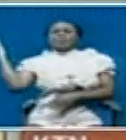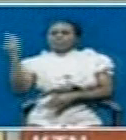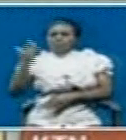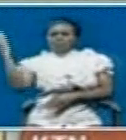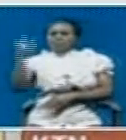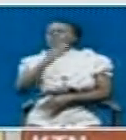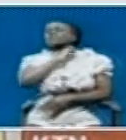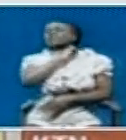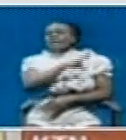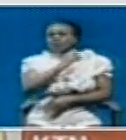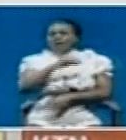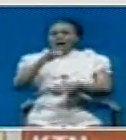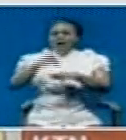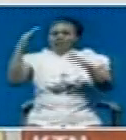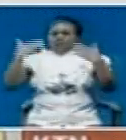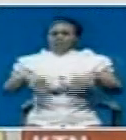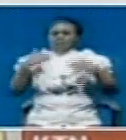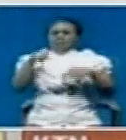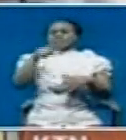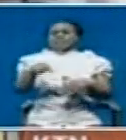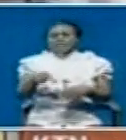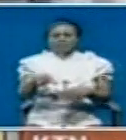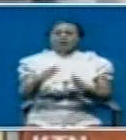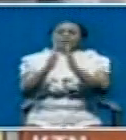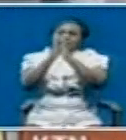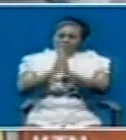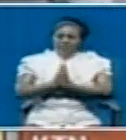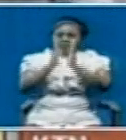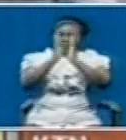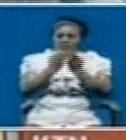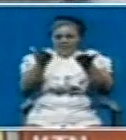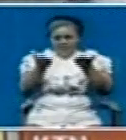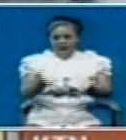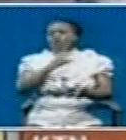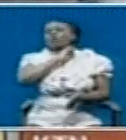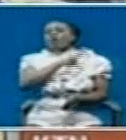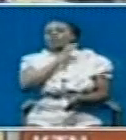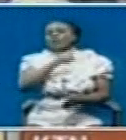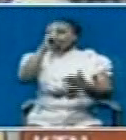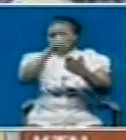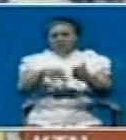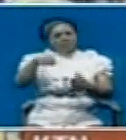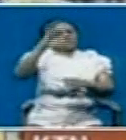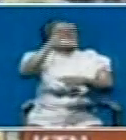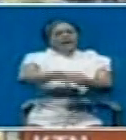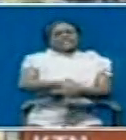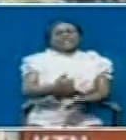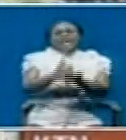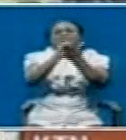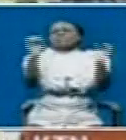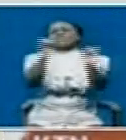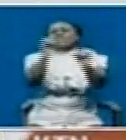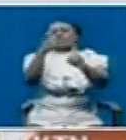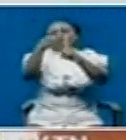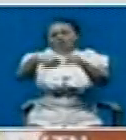kwa sauti waathiriwa mkasa huu wakifarijiwa kwa maombi, sasa wakiwa na lalama kuwa hawajapata usaidizi wote